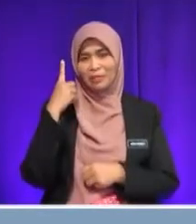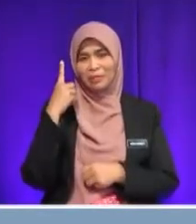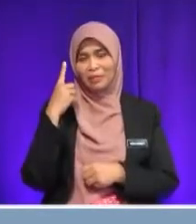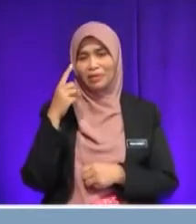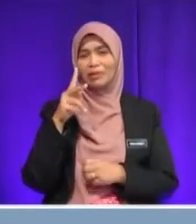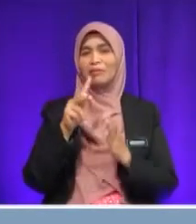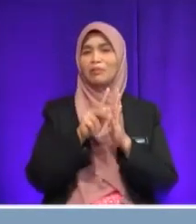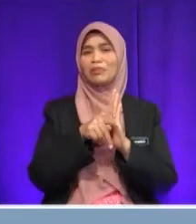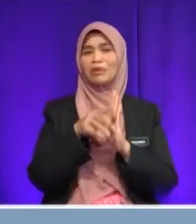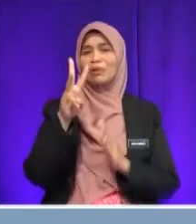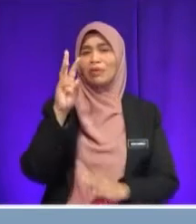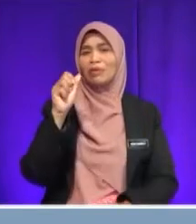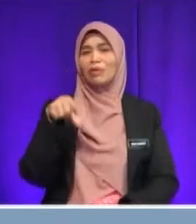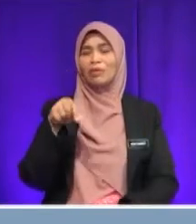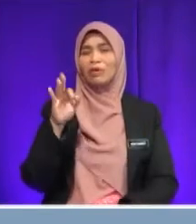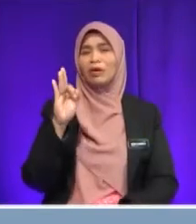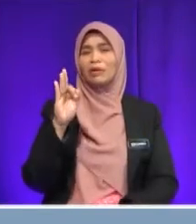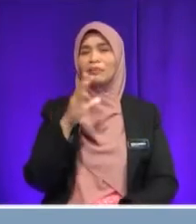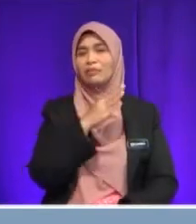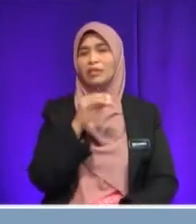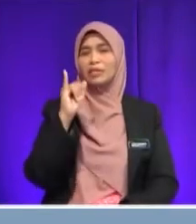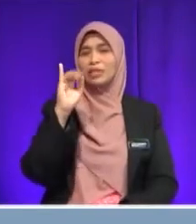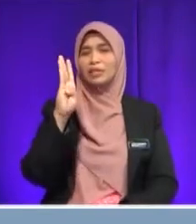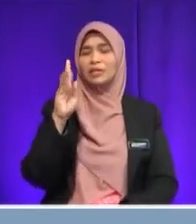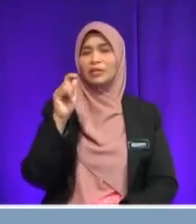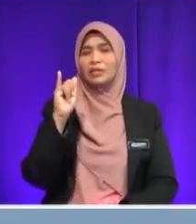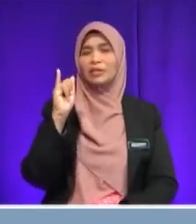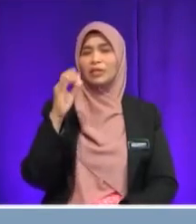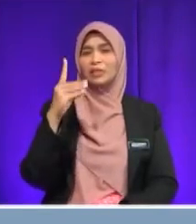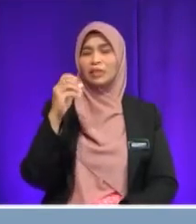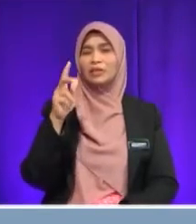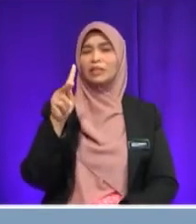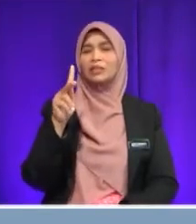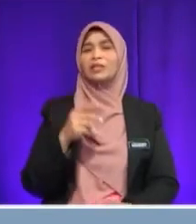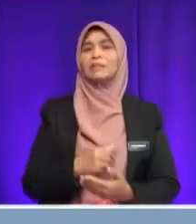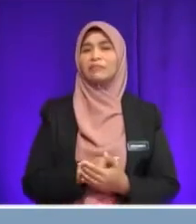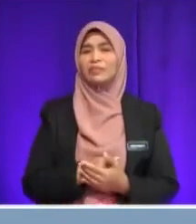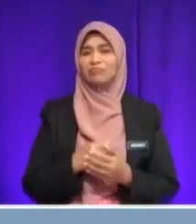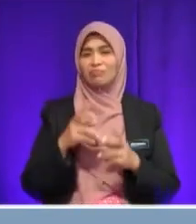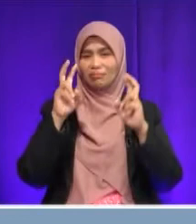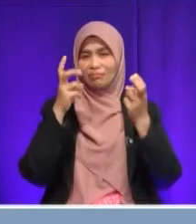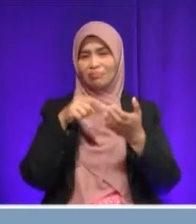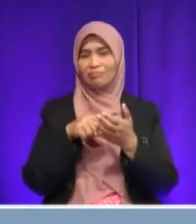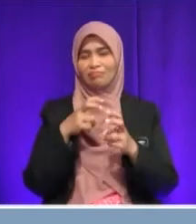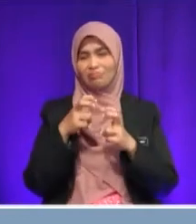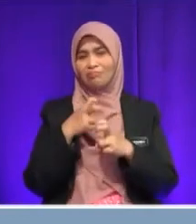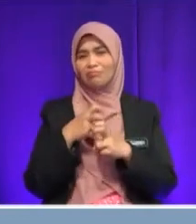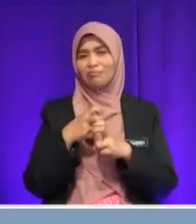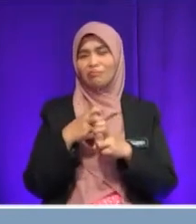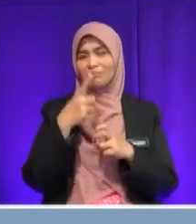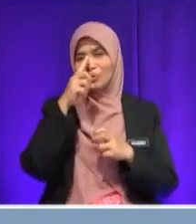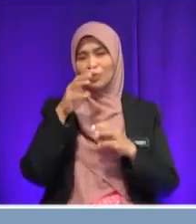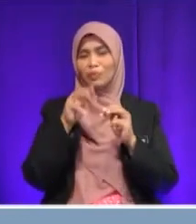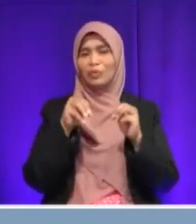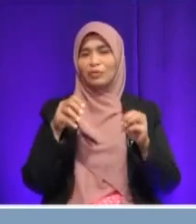yang sagat Terangkan walaupun Smith Aduh ini adalah amat susah ya susah untuk dipahami keren